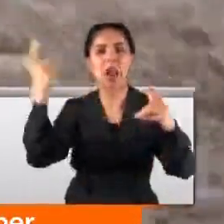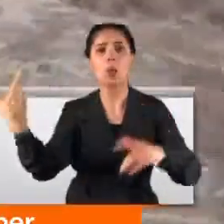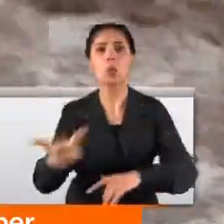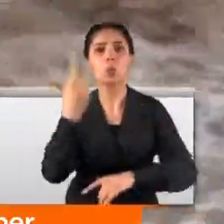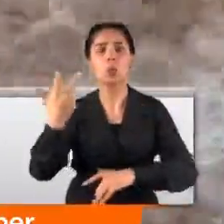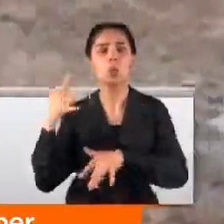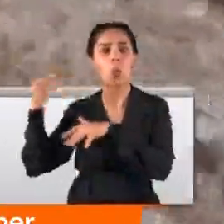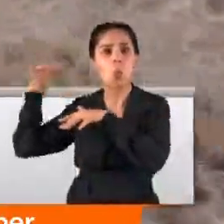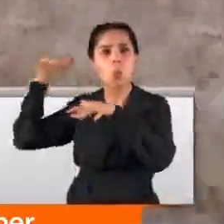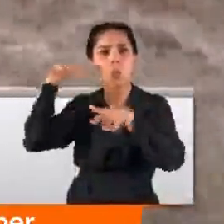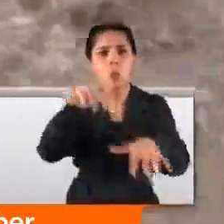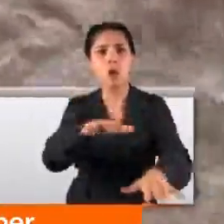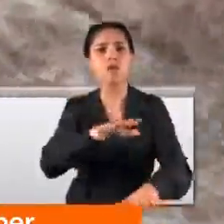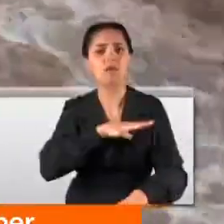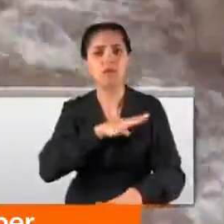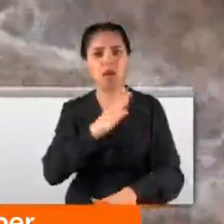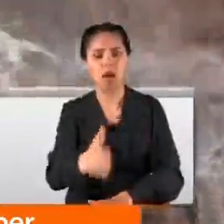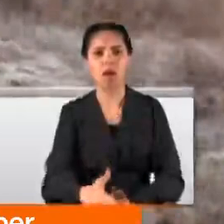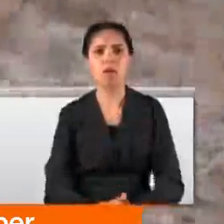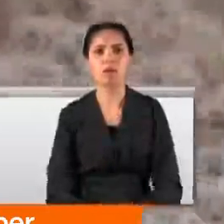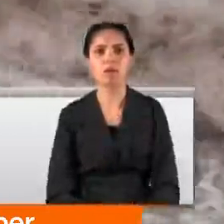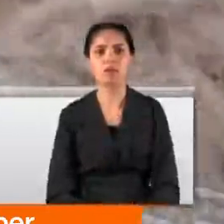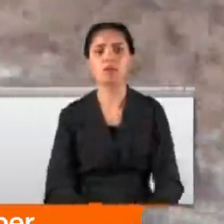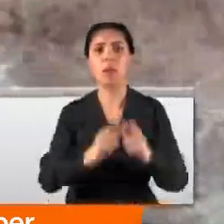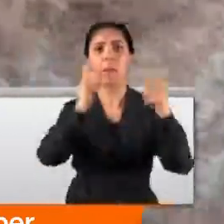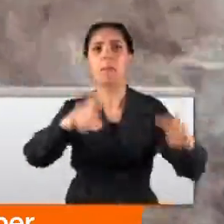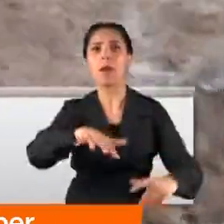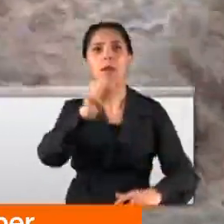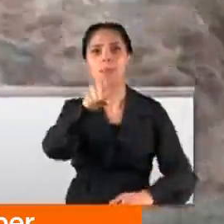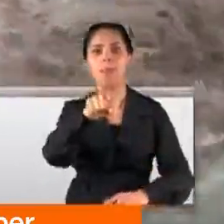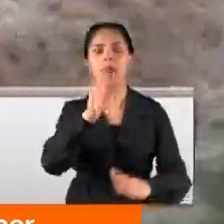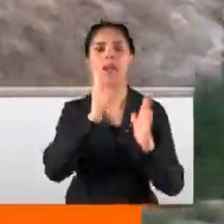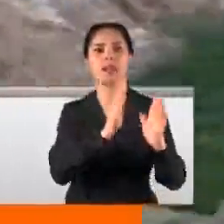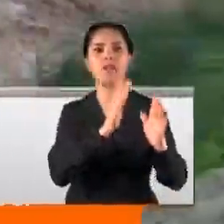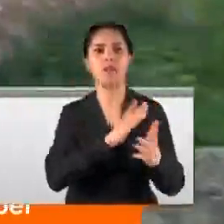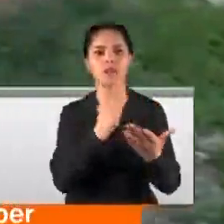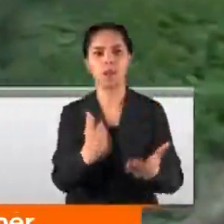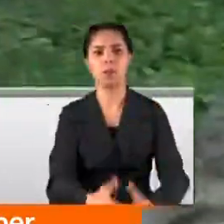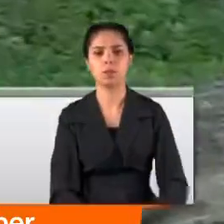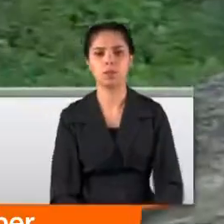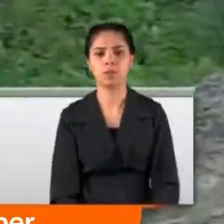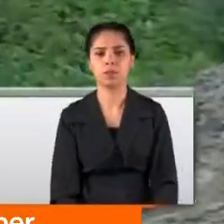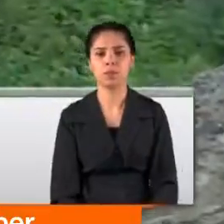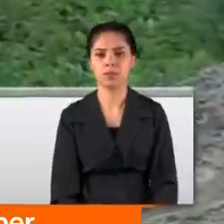bir şekilde dere taşmak üzere ve Bartın merkeze doğru ilerliyor.